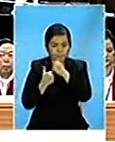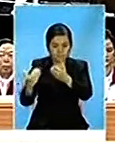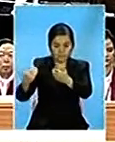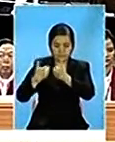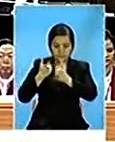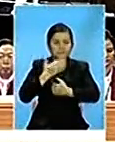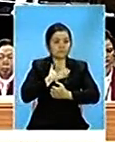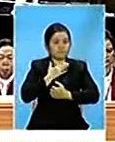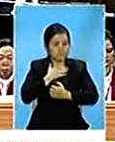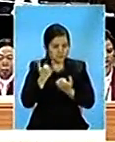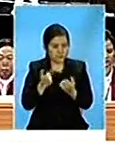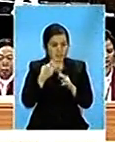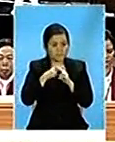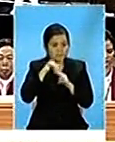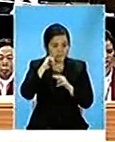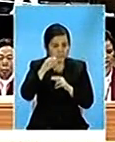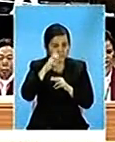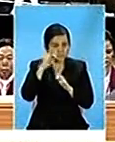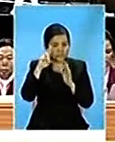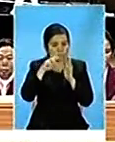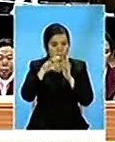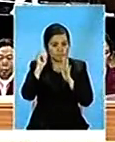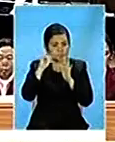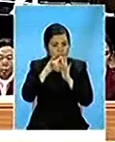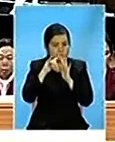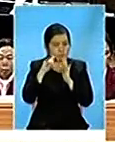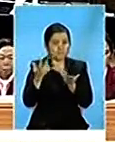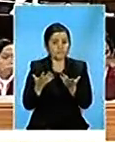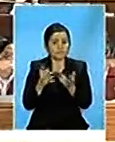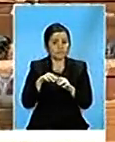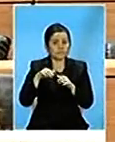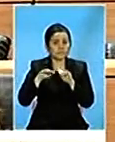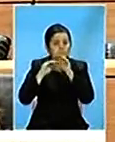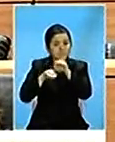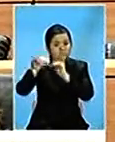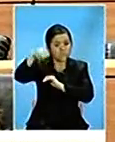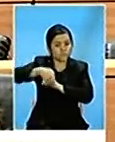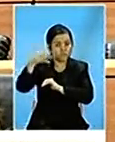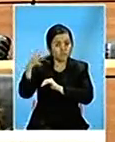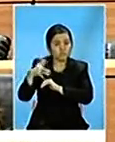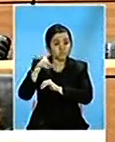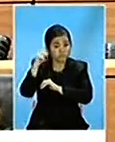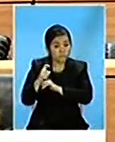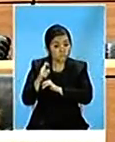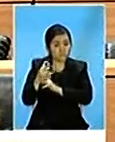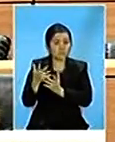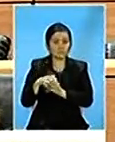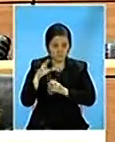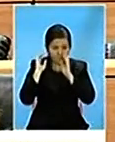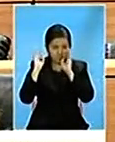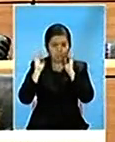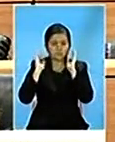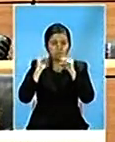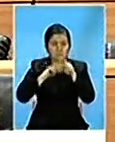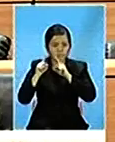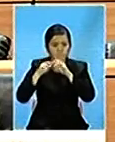ครับท่านจิรายุครับใช้คำว่าไม่ลอกคลองเดียวจะเป็นจะตายหรือยังไงครับซึ่งผมเป็นคนอภิปรายครับเรื่องของลาดพร้